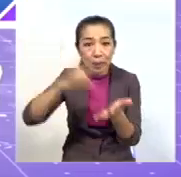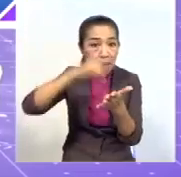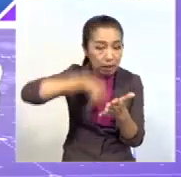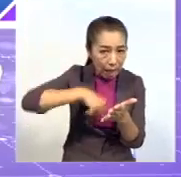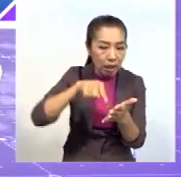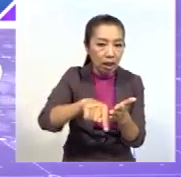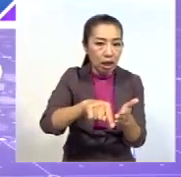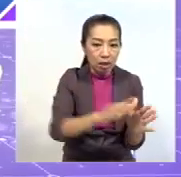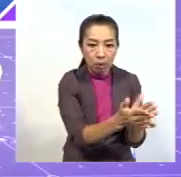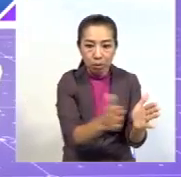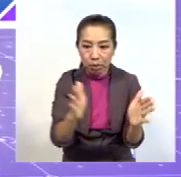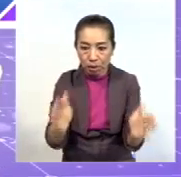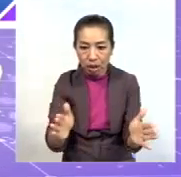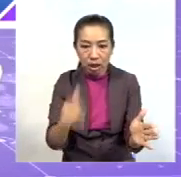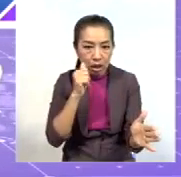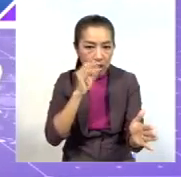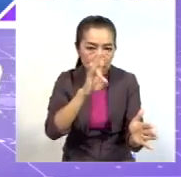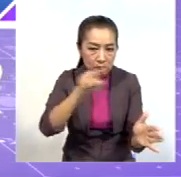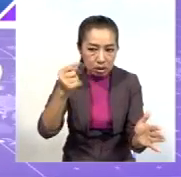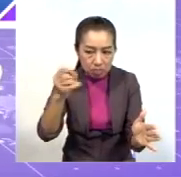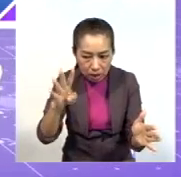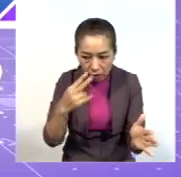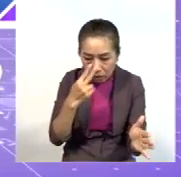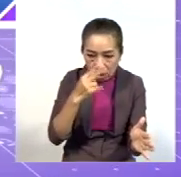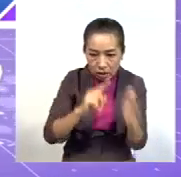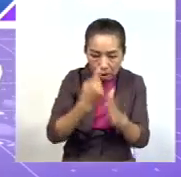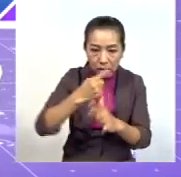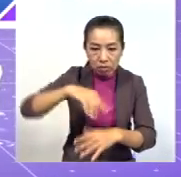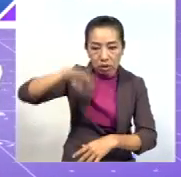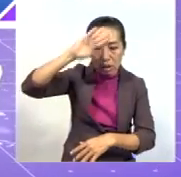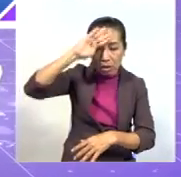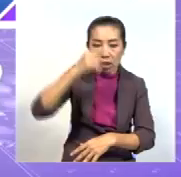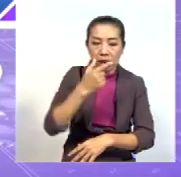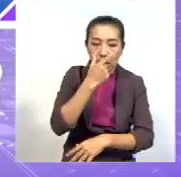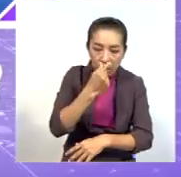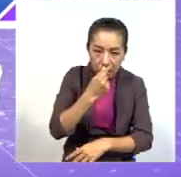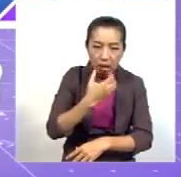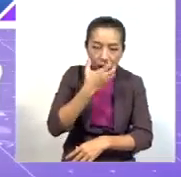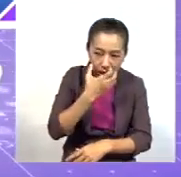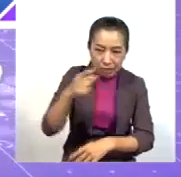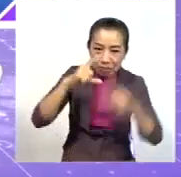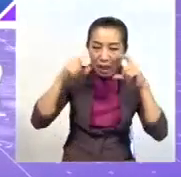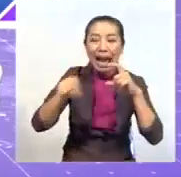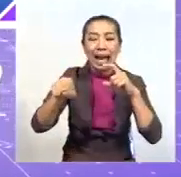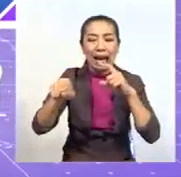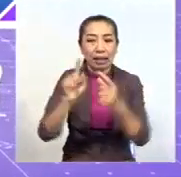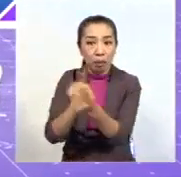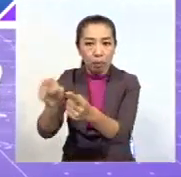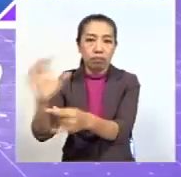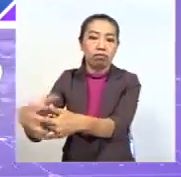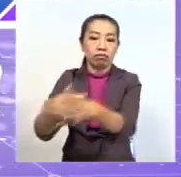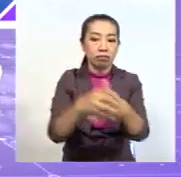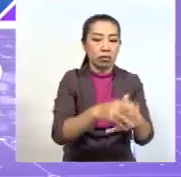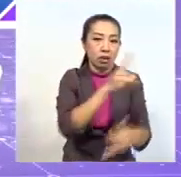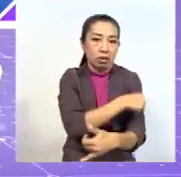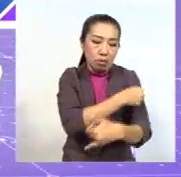ภายใน14วันทางด้านนี้เนี่ยทุกรายก็จะอยู่ในเกณฑ์ที่จะต้องนำเอามาแยกนะครับแล้วก็ทำการสอบสวนต